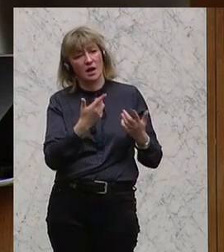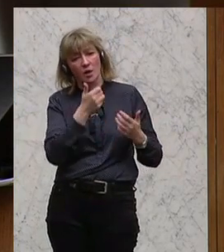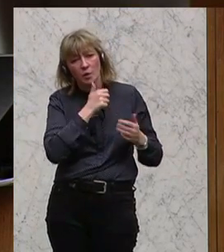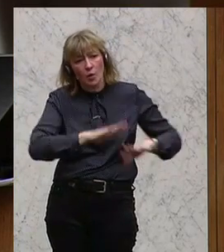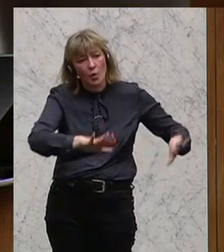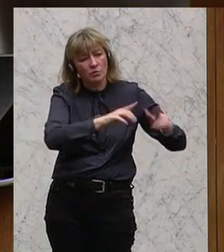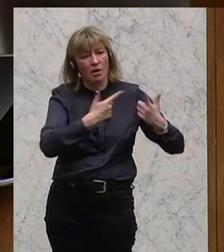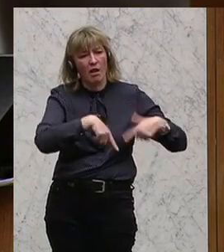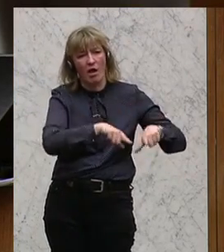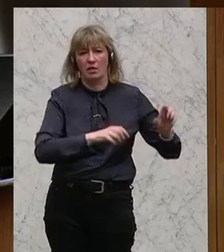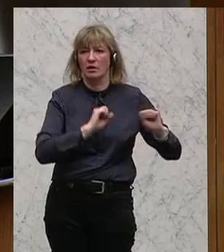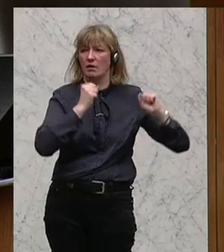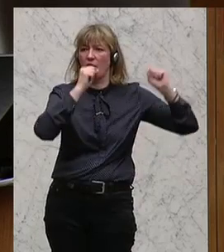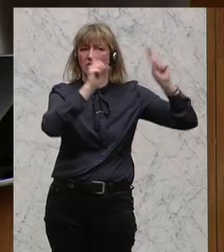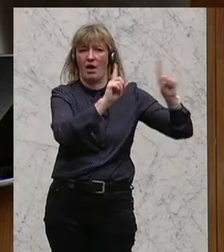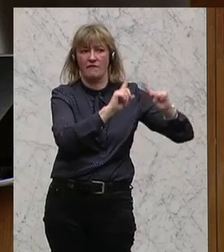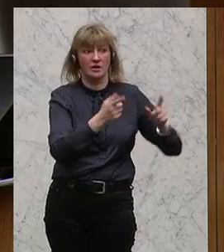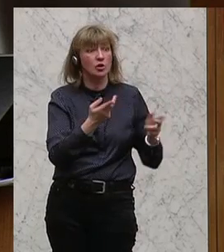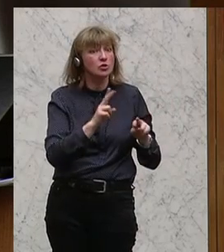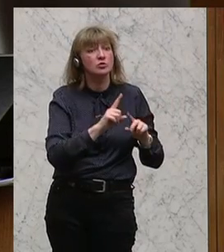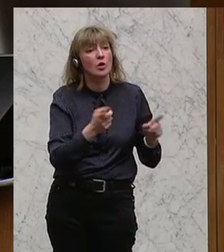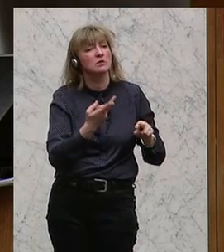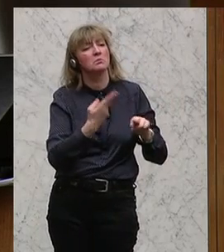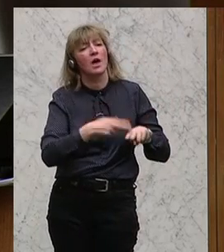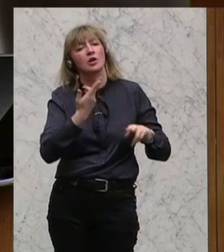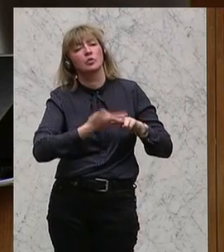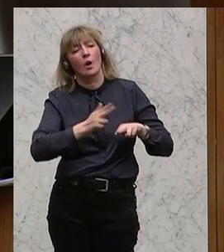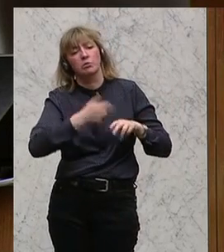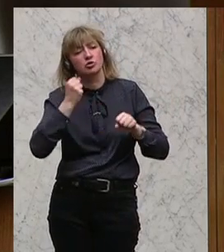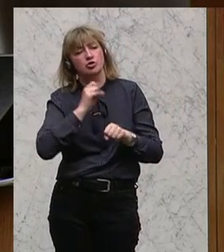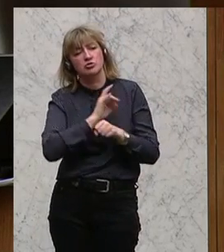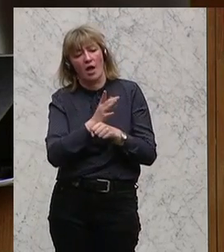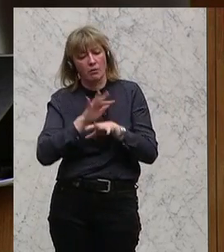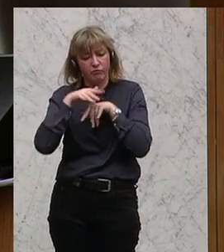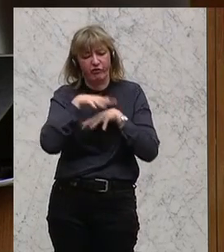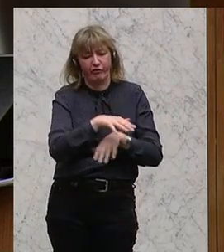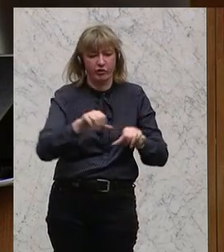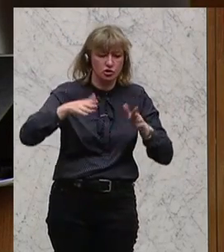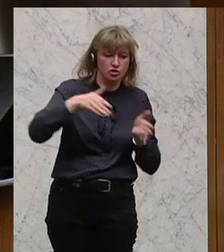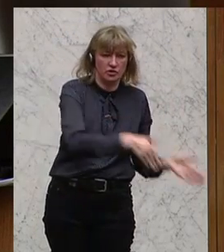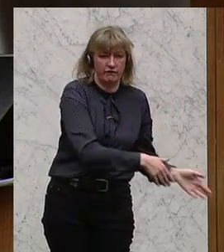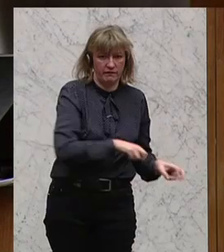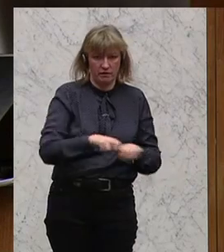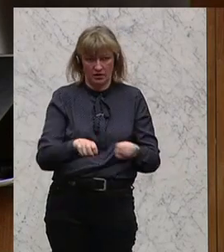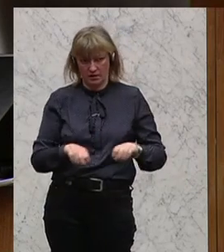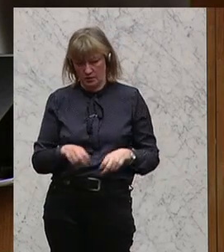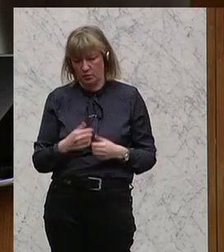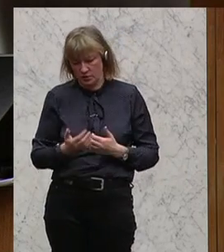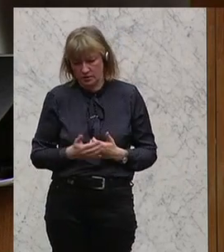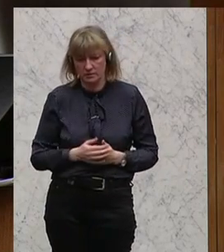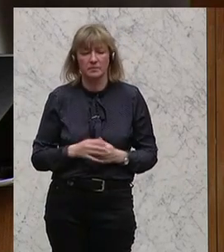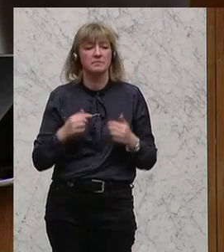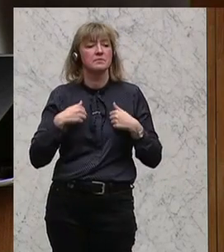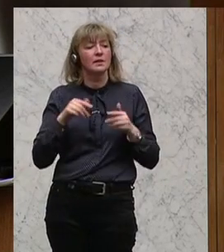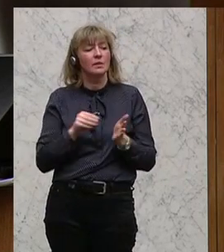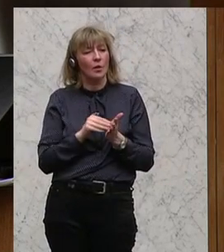lassen, dann geht es noch schneller den Bach hinunter, als es unter dieser Regierung abwärts geht. Das sehen wir auch schon. Und ich sage Ihnen noch etwas,